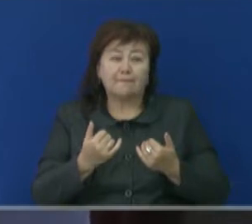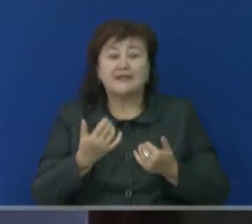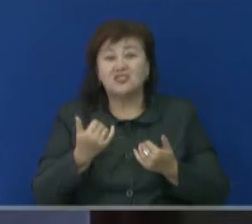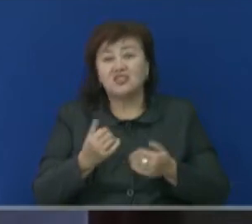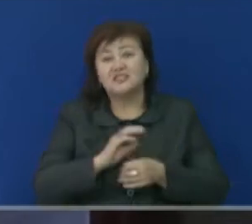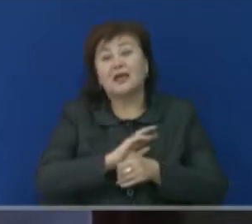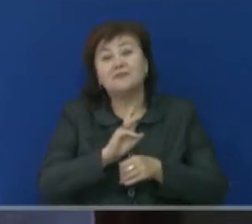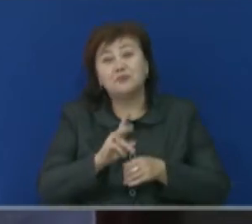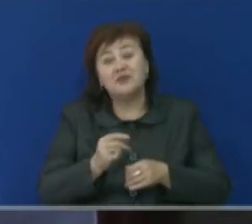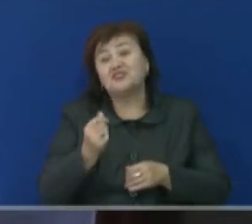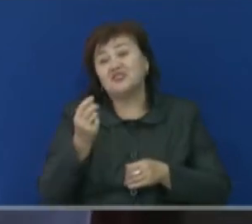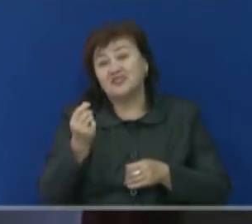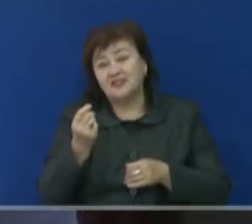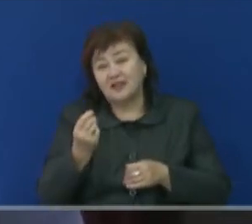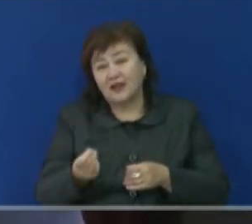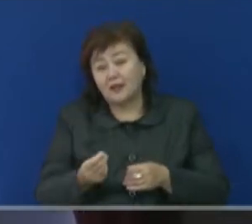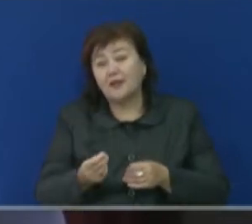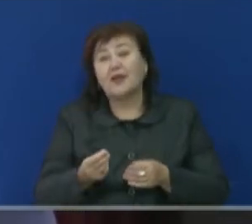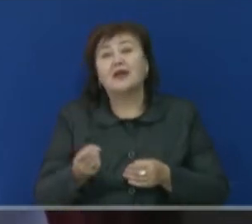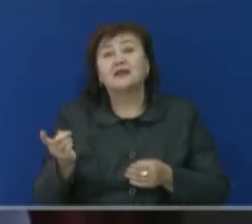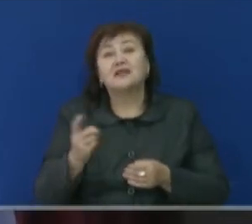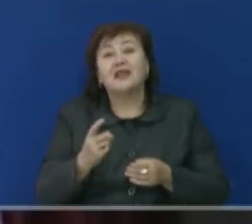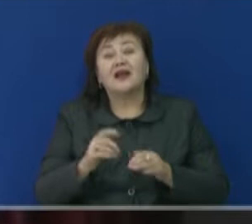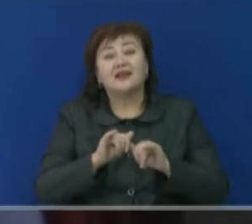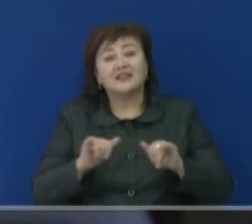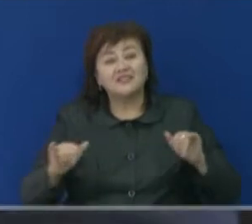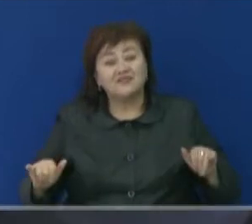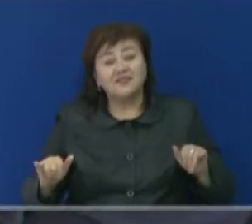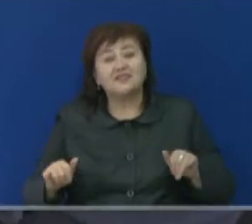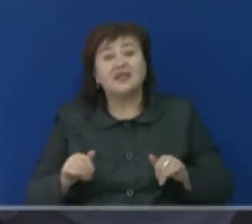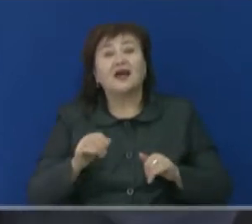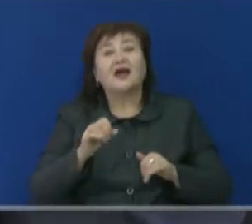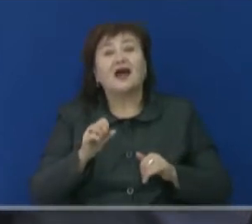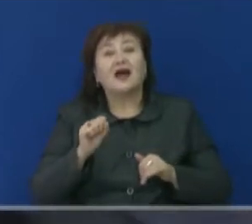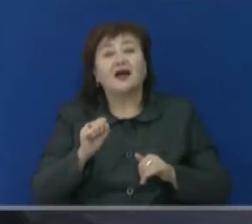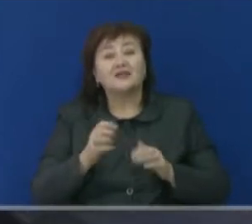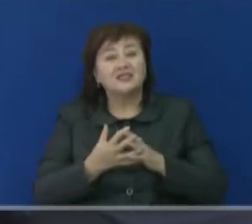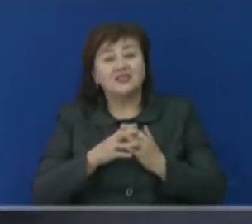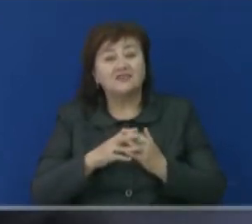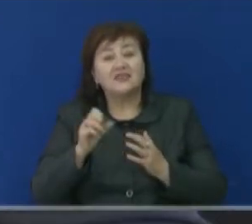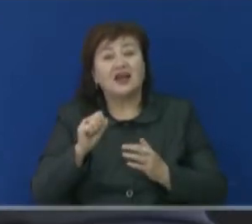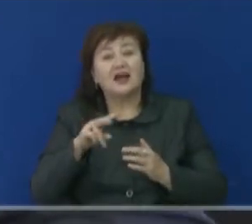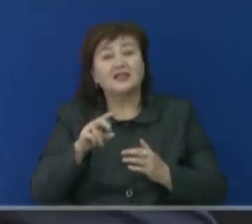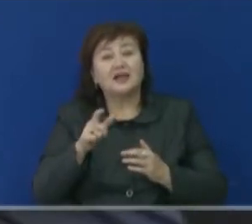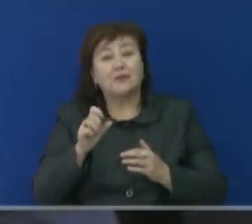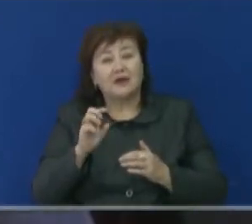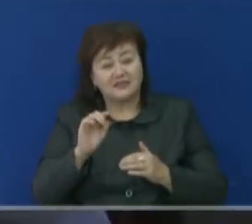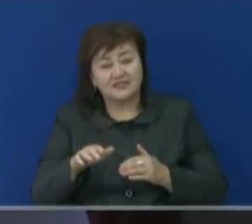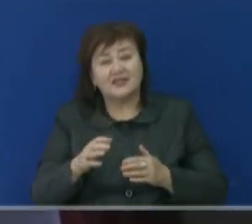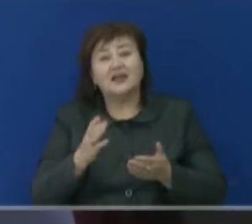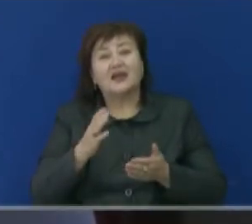бөлінсе, оның 26,6 миллион теңгесі Алғабас ауылдық округіне бөлінді. Атап айтсақ, балалар ойын алаңын жайластыру